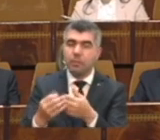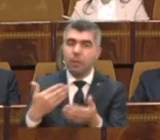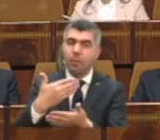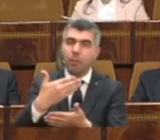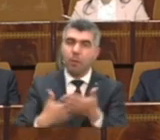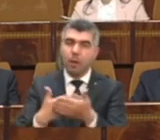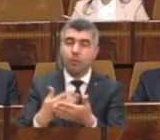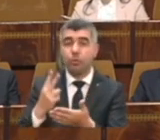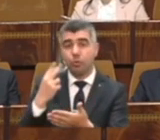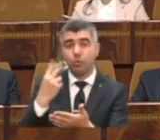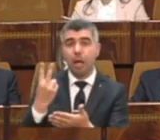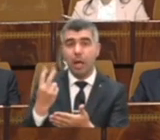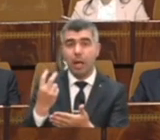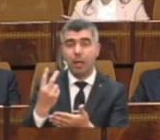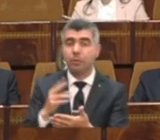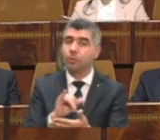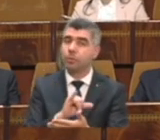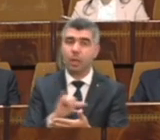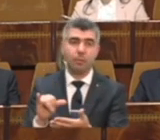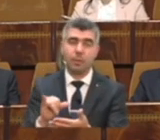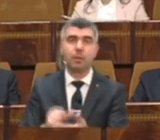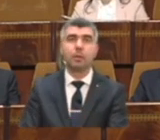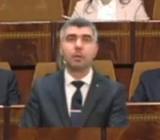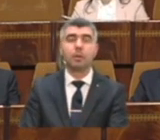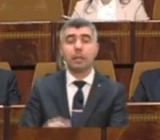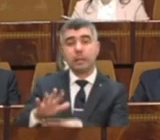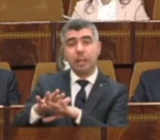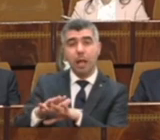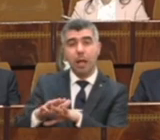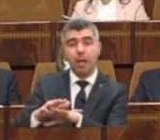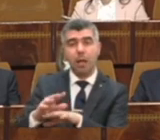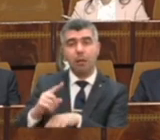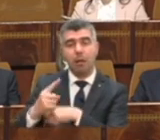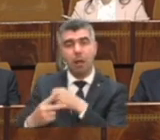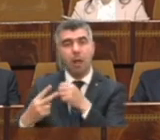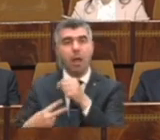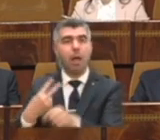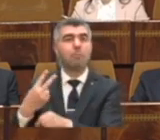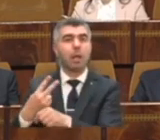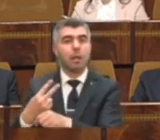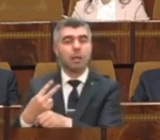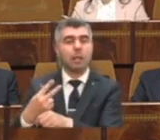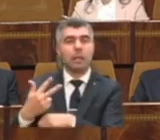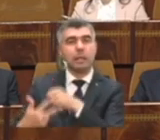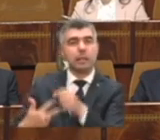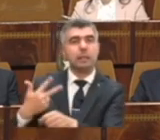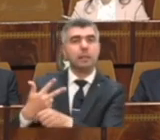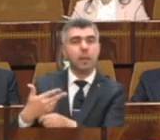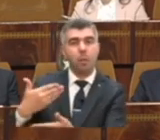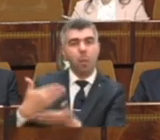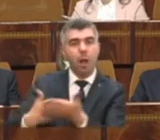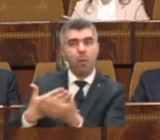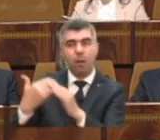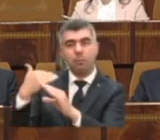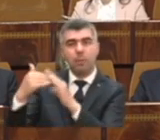قلتي كل شهرين، لا السيده الوزيره اسمح لي، حنا في السله كيجيو مره في عامين ثلاث سنين ما كيجيش الفاتوره، ما كتجيش